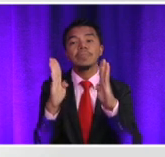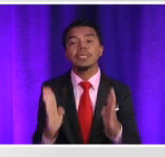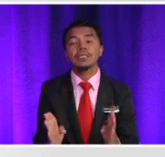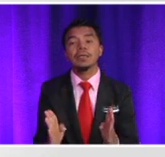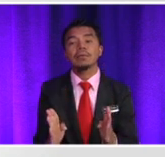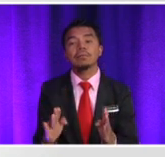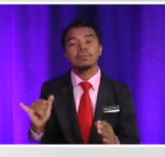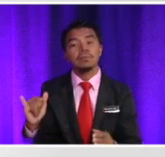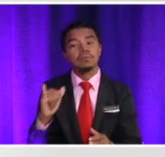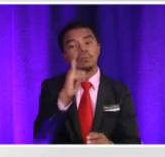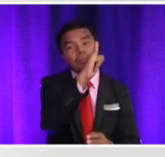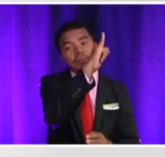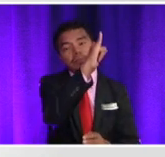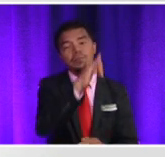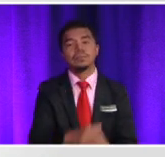sebelumnya